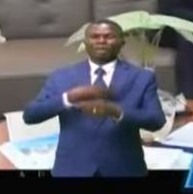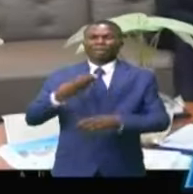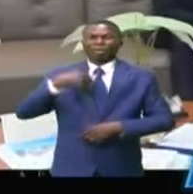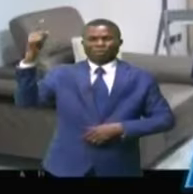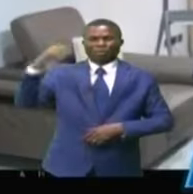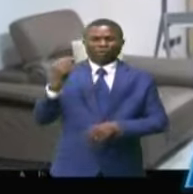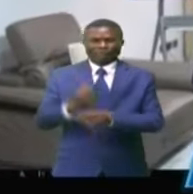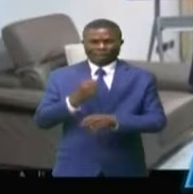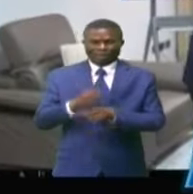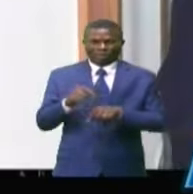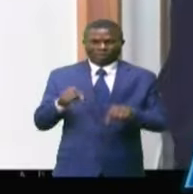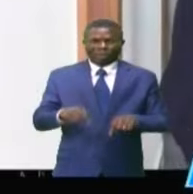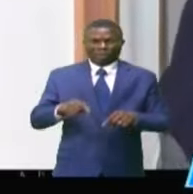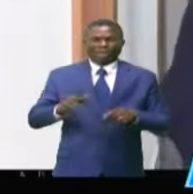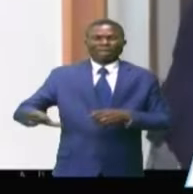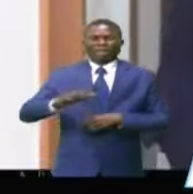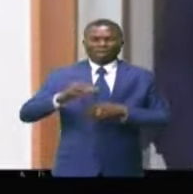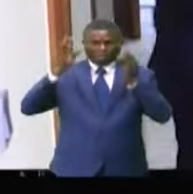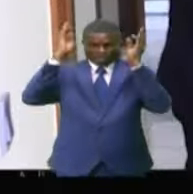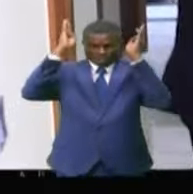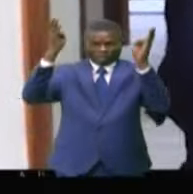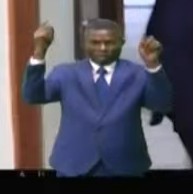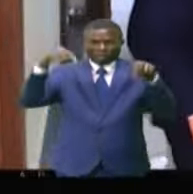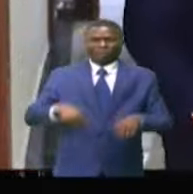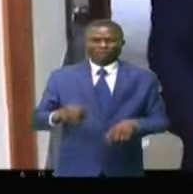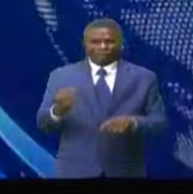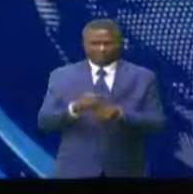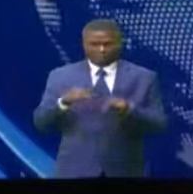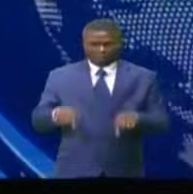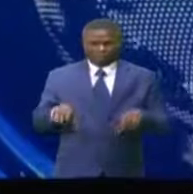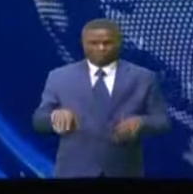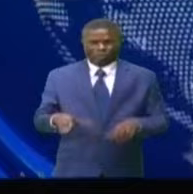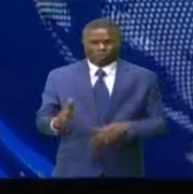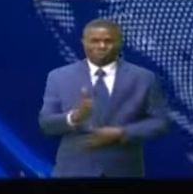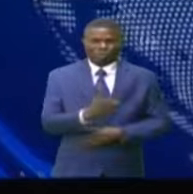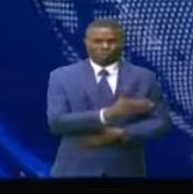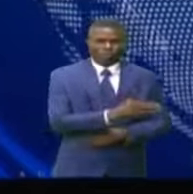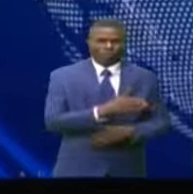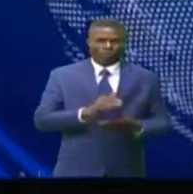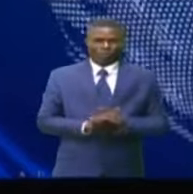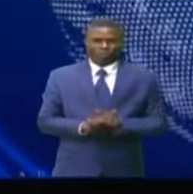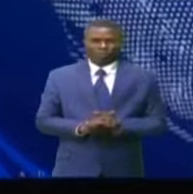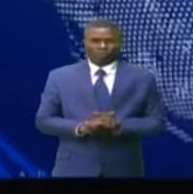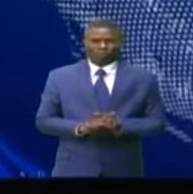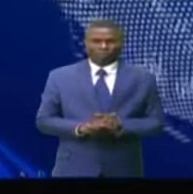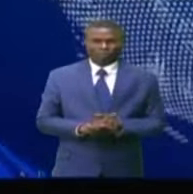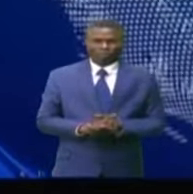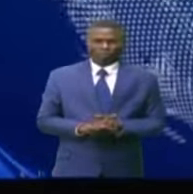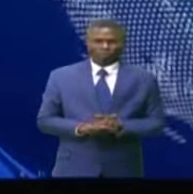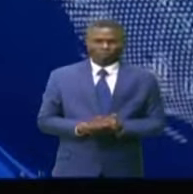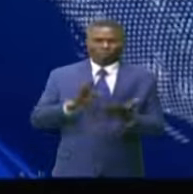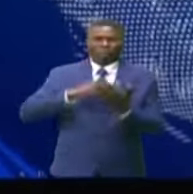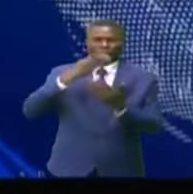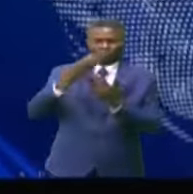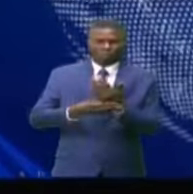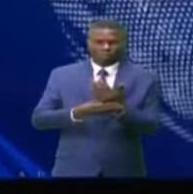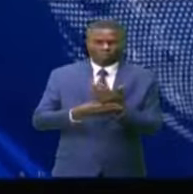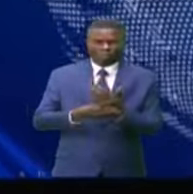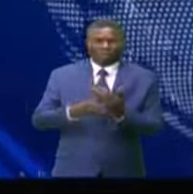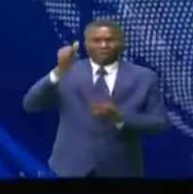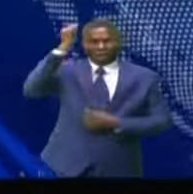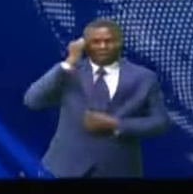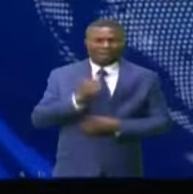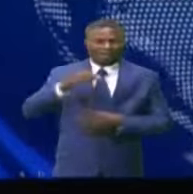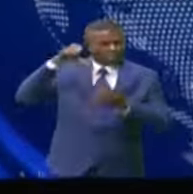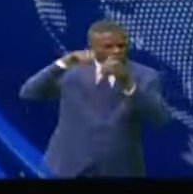aux hommes d'affaires brésiliens dans les différents domaines. Révision à la hausse du bilan du naufrage